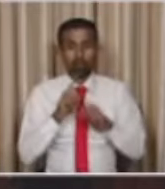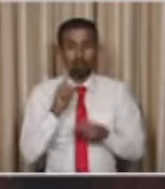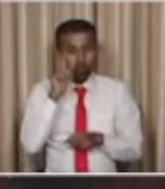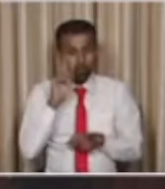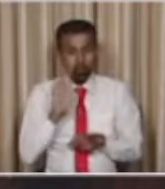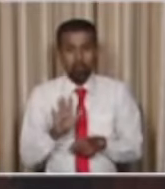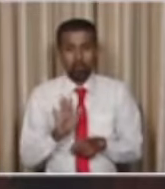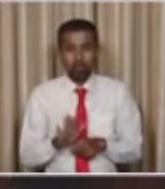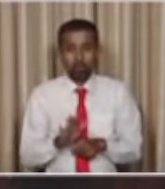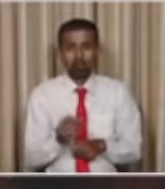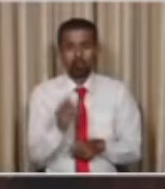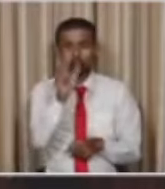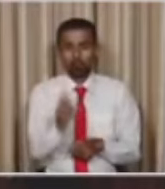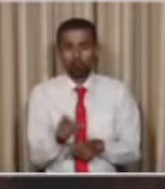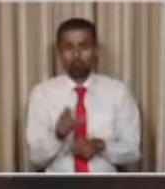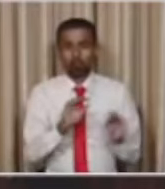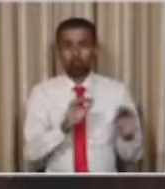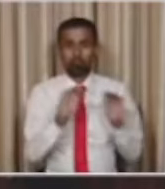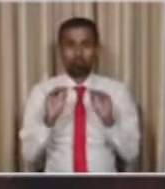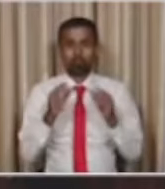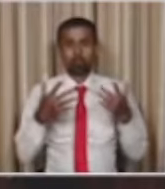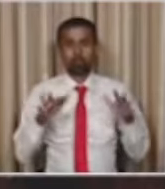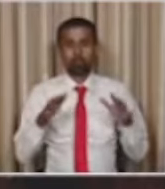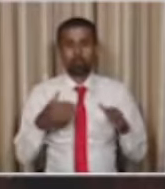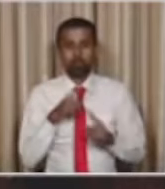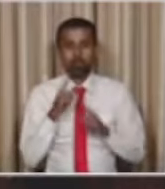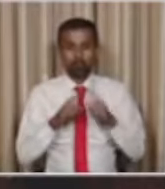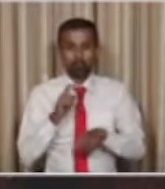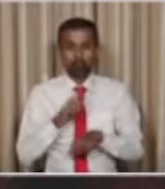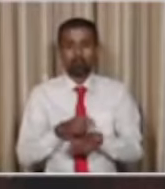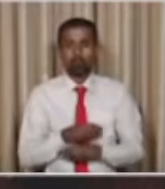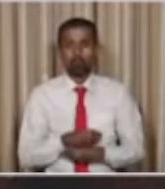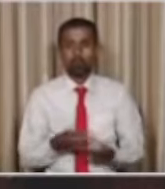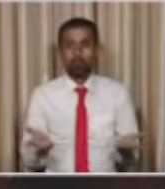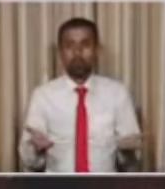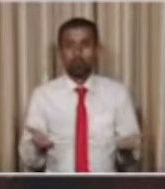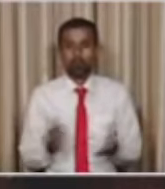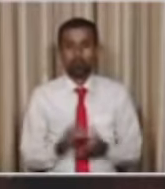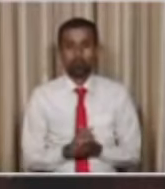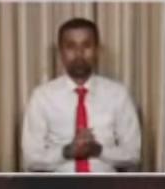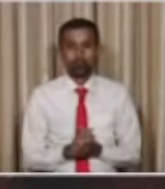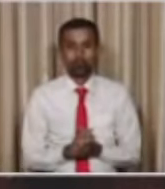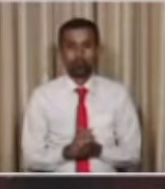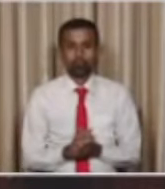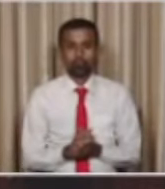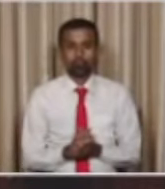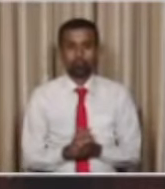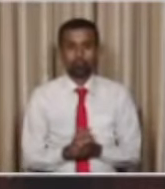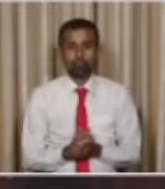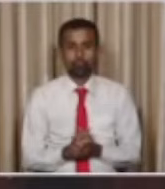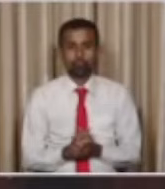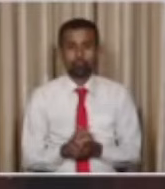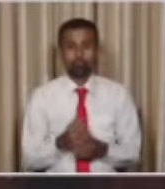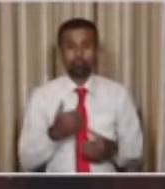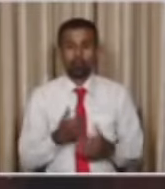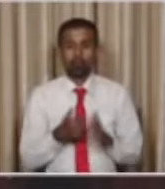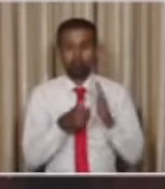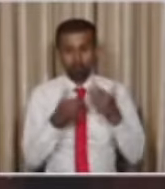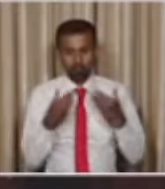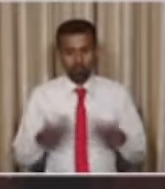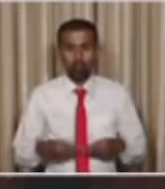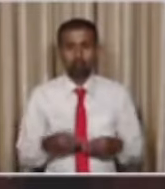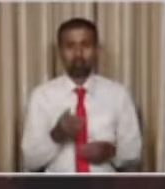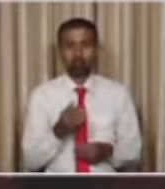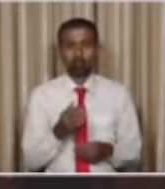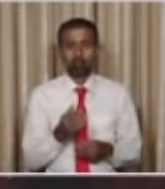balaporut tengin na kote. Obo tu mase meka kalti lagi hilah api dek kata agaran dibici awastan. Nee mama kalti no nee mantu mah katikyo nee tu nama kalti ane.